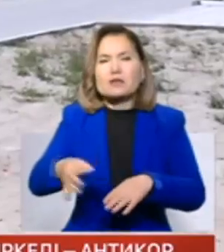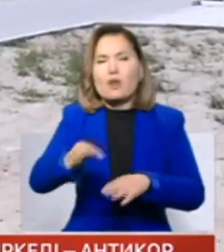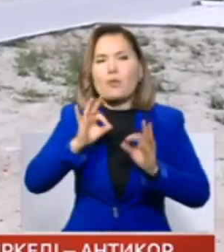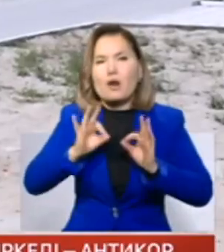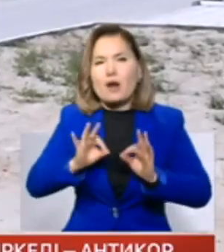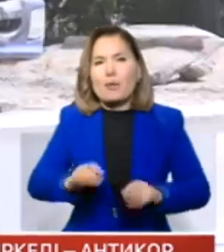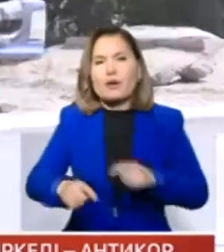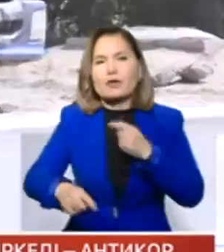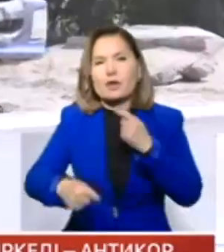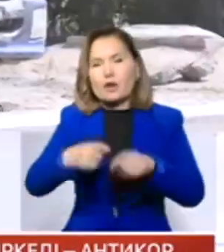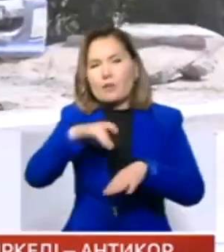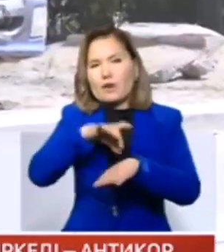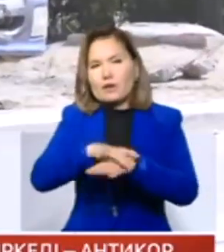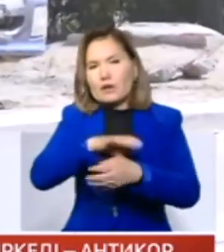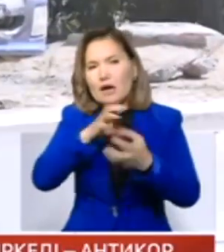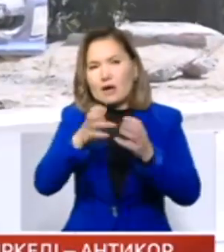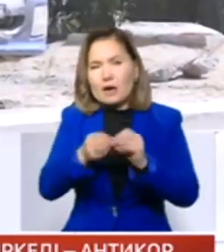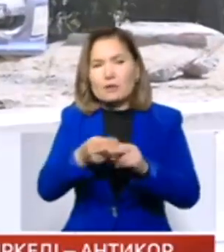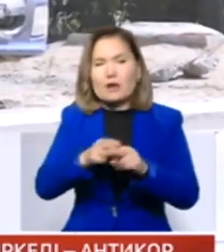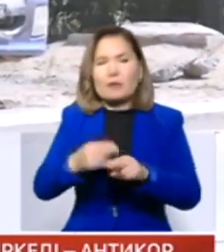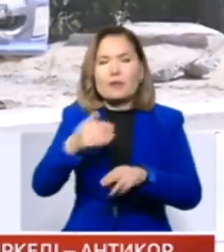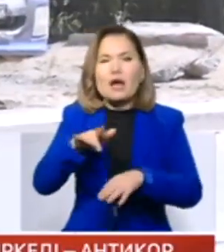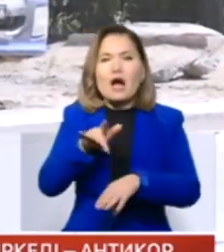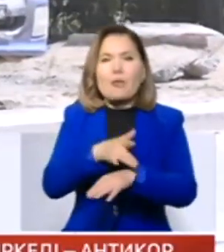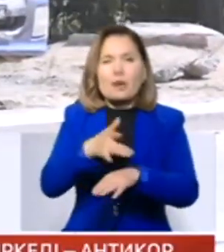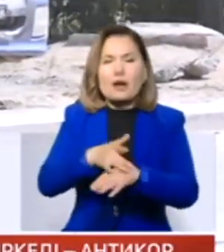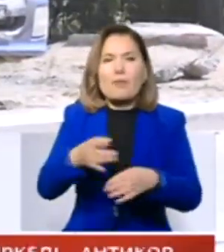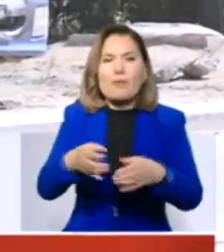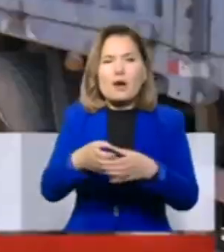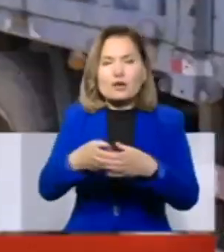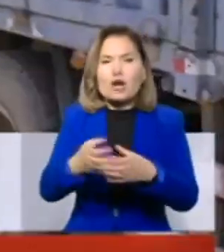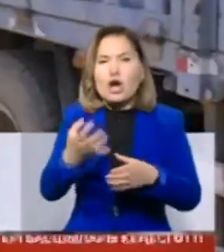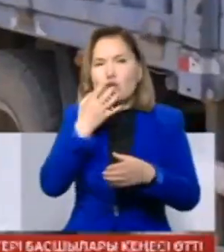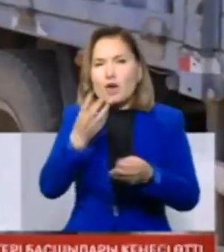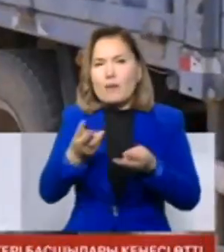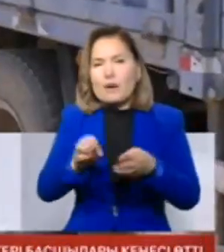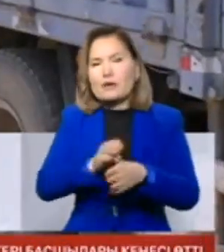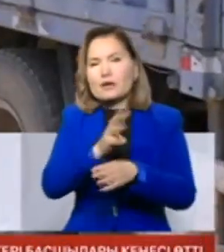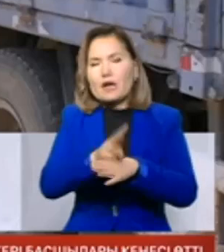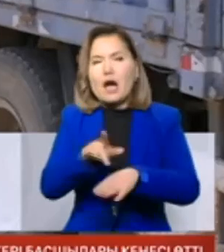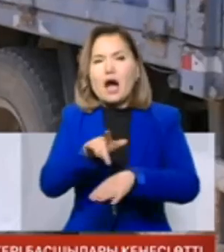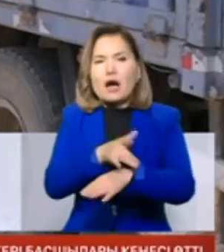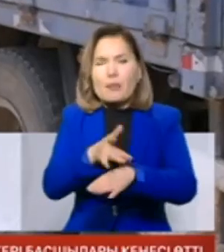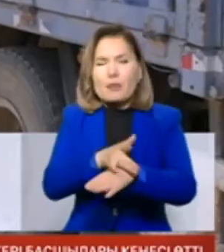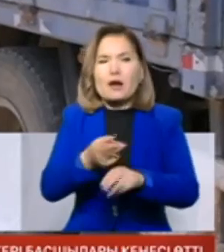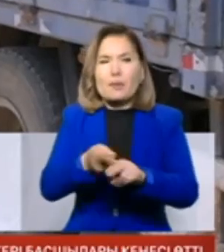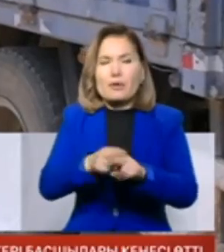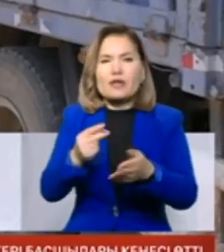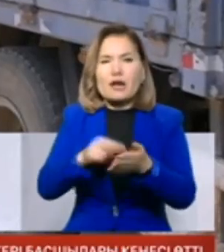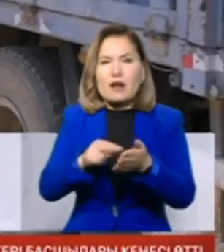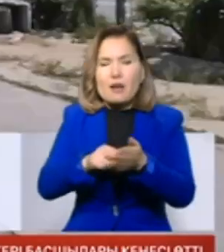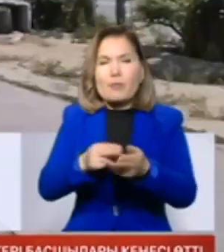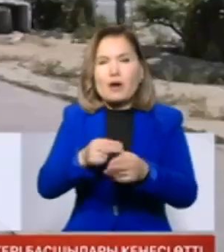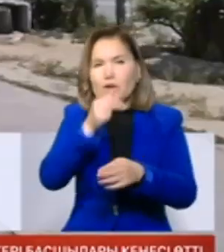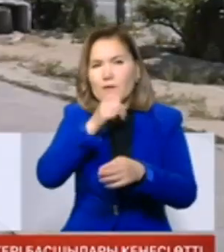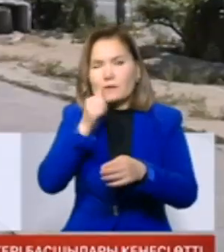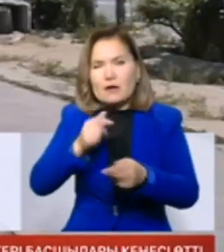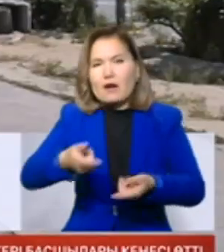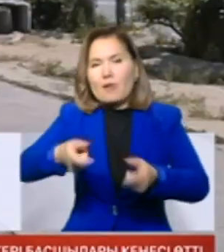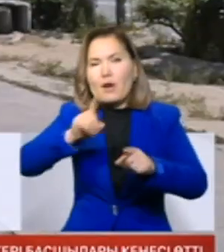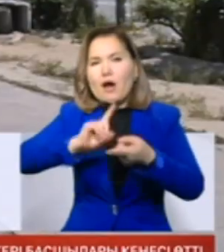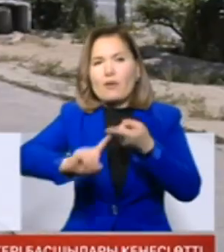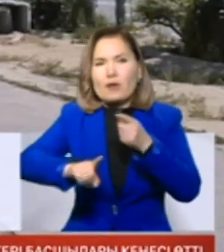прокуратурасы тарапынан жүргізілген тексерудің нәтижесінде коммуналдық мекеменің жылумен жабдықтау қызметтері үшін төлемдерді негізсіз